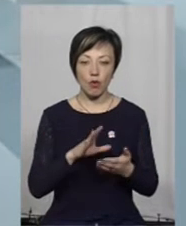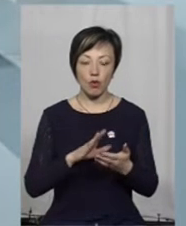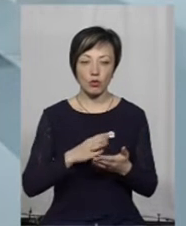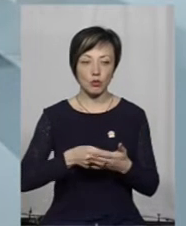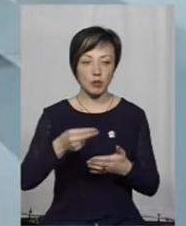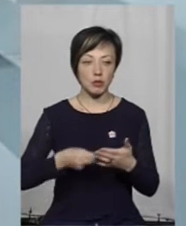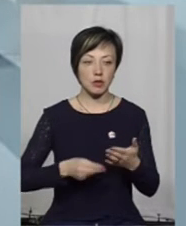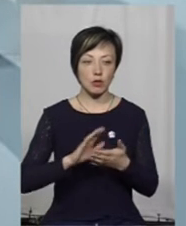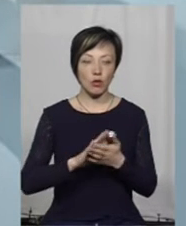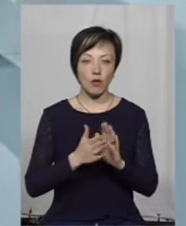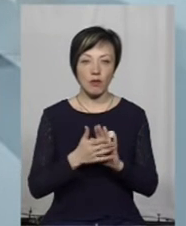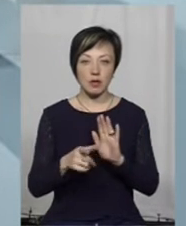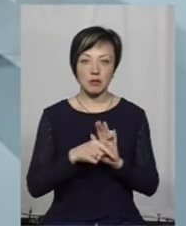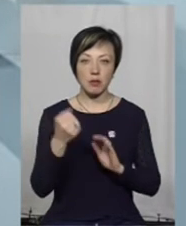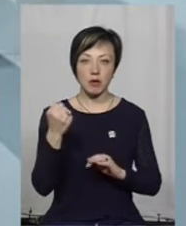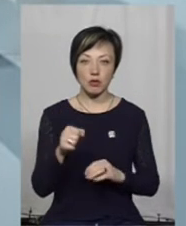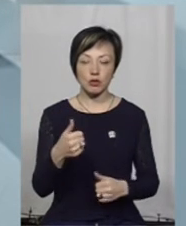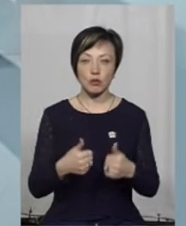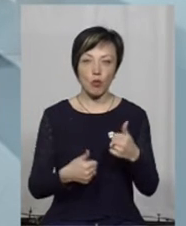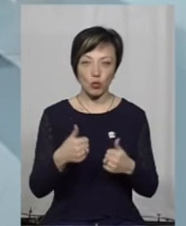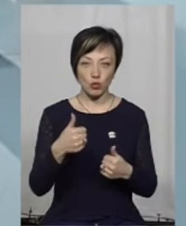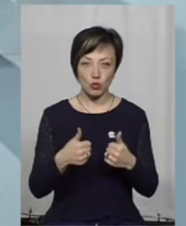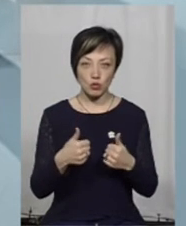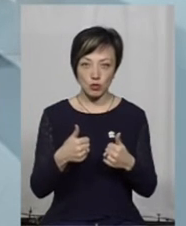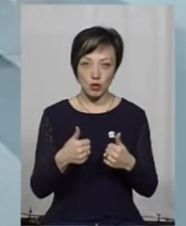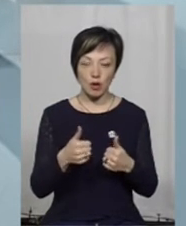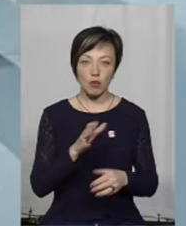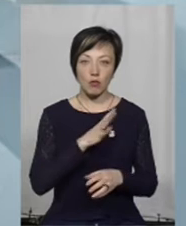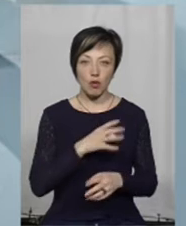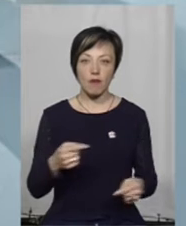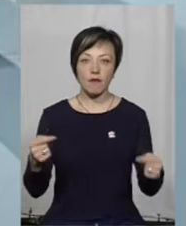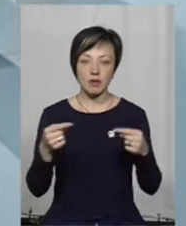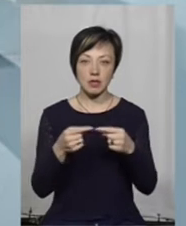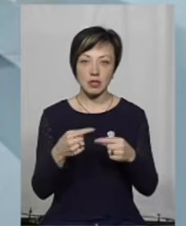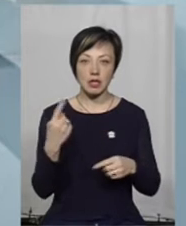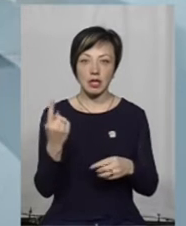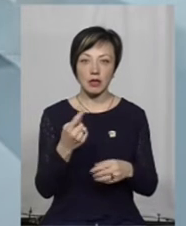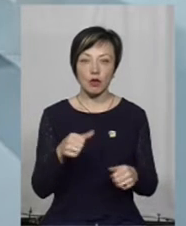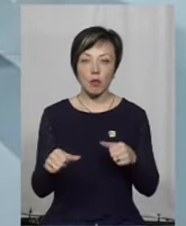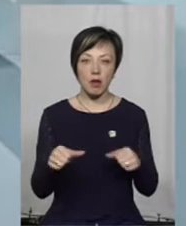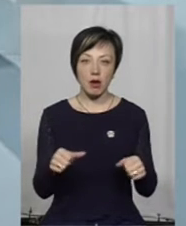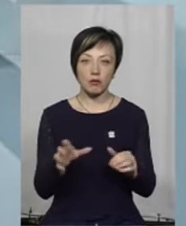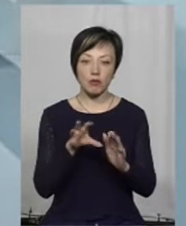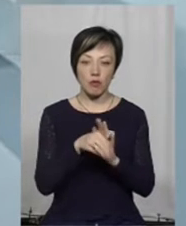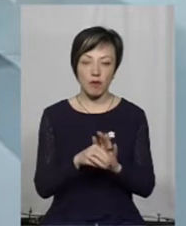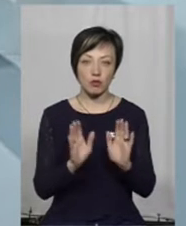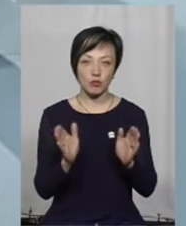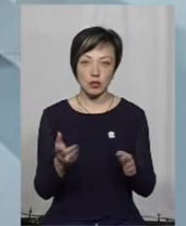укладений договір з переможцем конкурсу на впровадження, на якому було визначено єдиного оператора, який буде